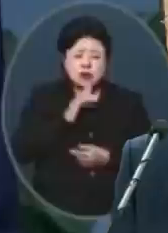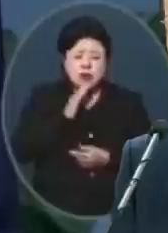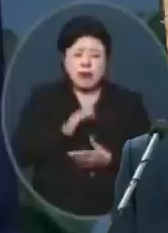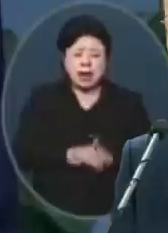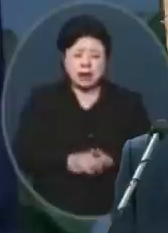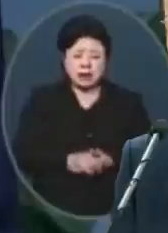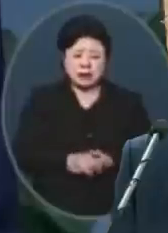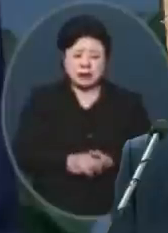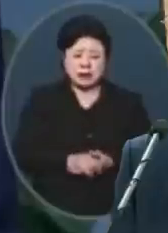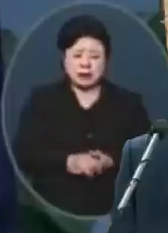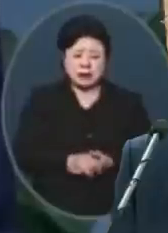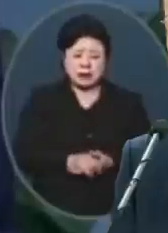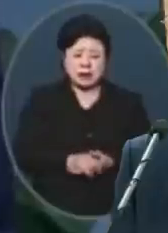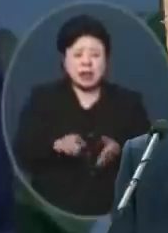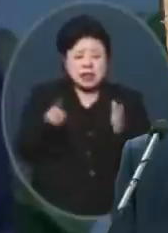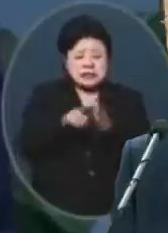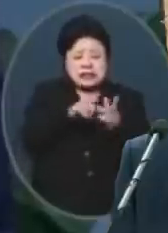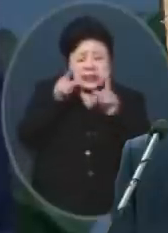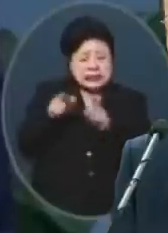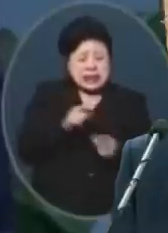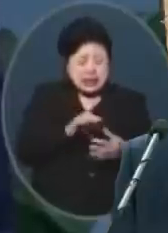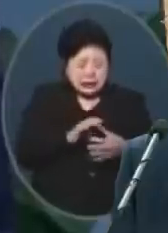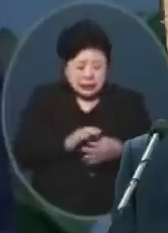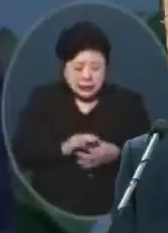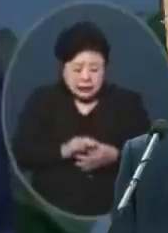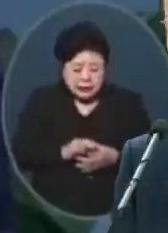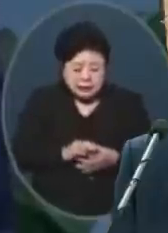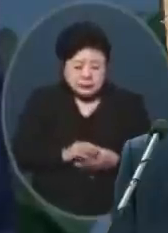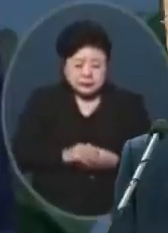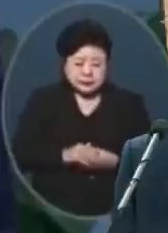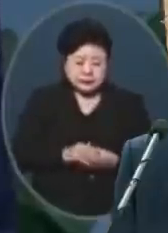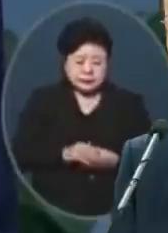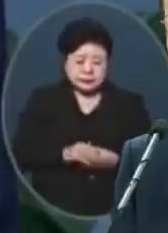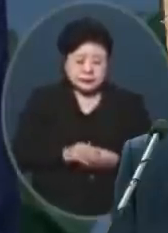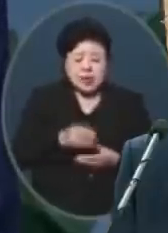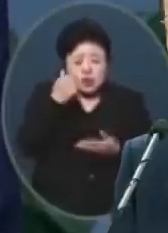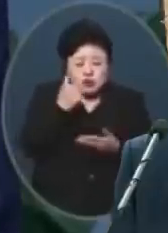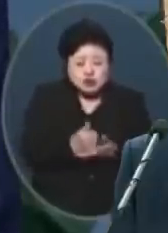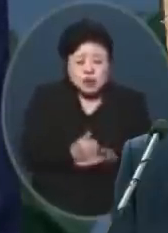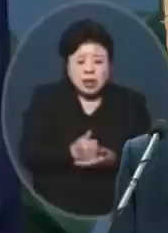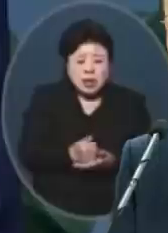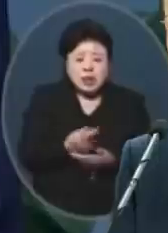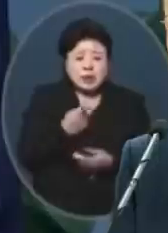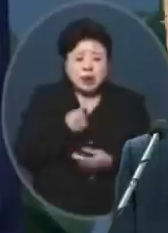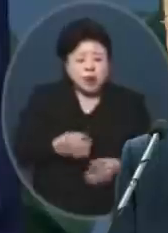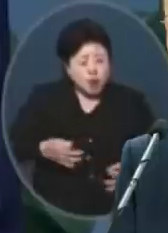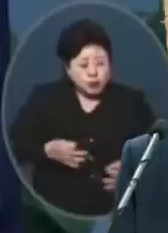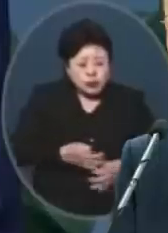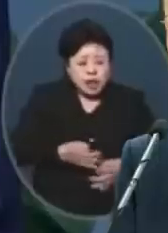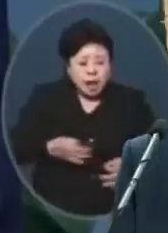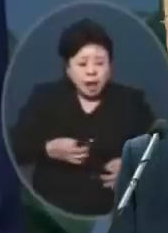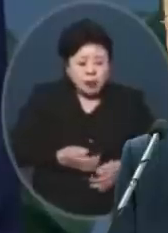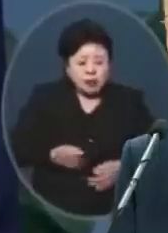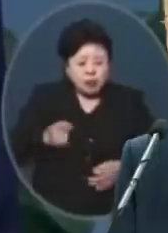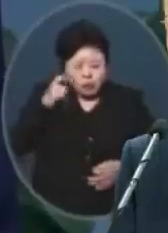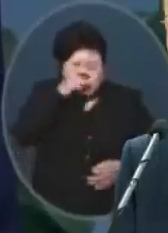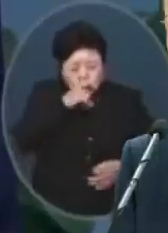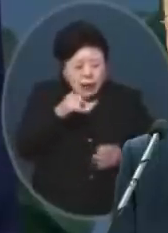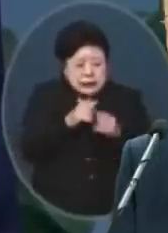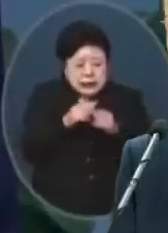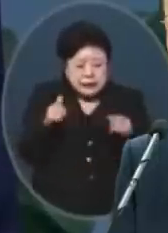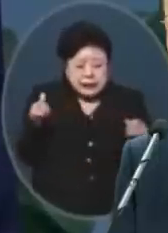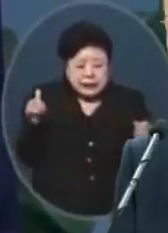정말로 신앙생활에 너무나 놀라운 것은 죄를 짓고 불의하고 추악한